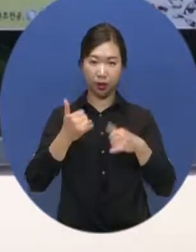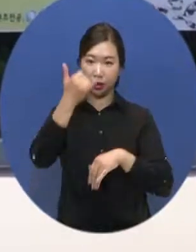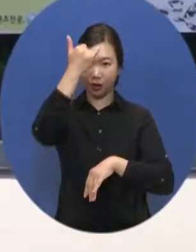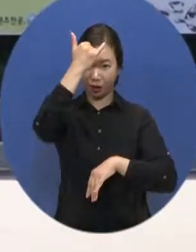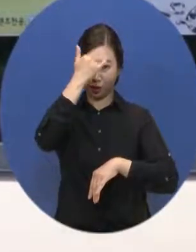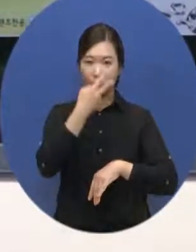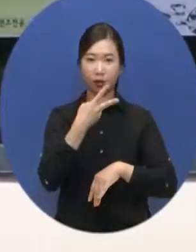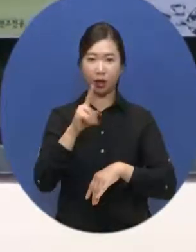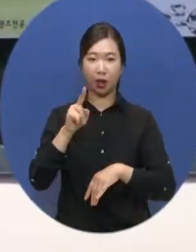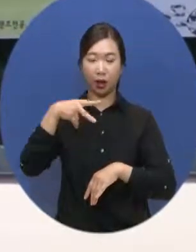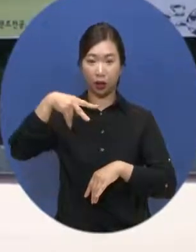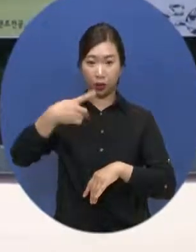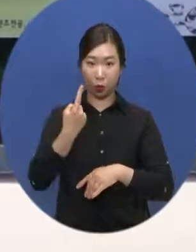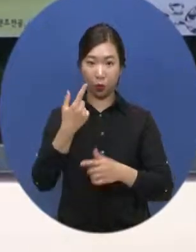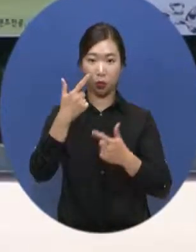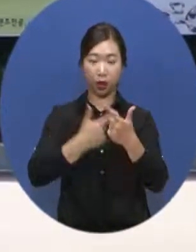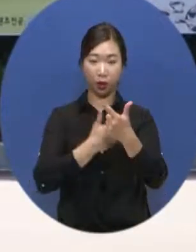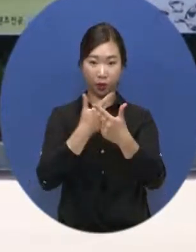열렸는데요.